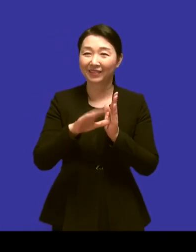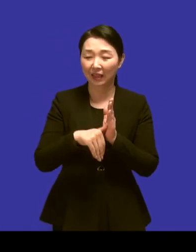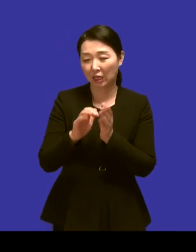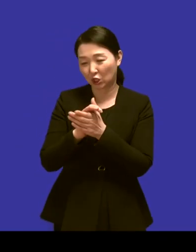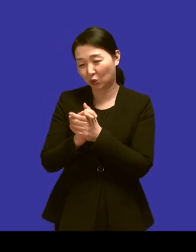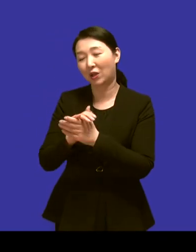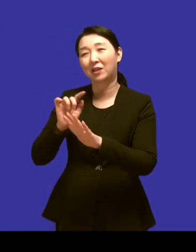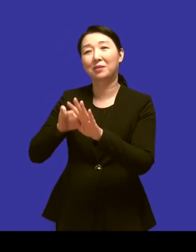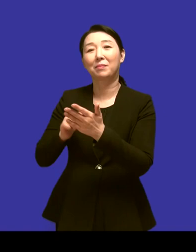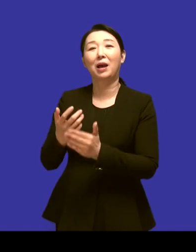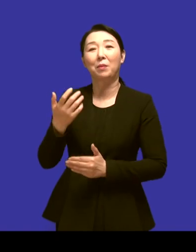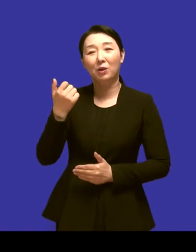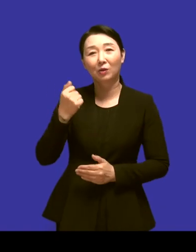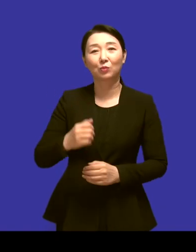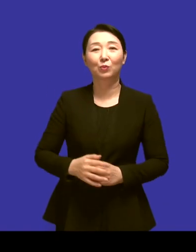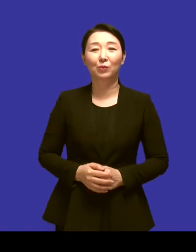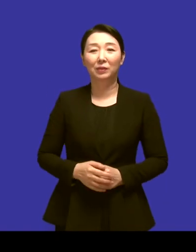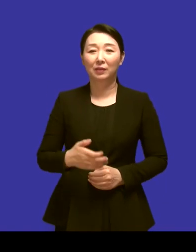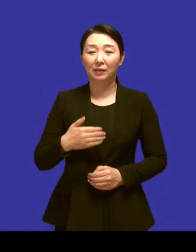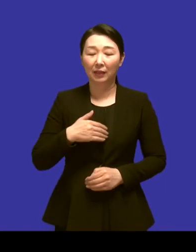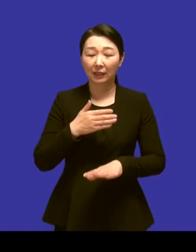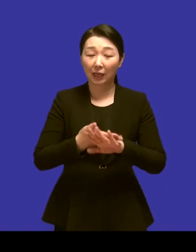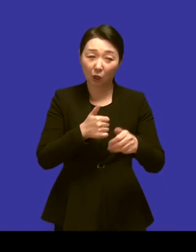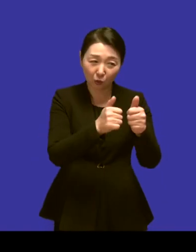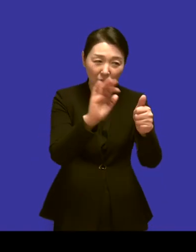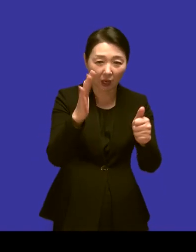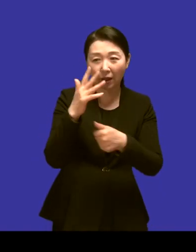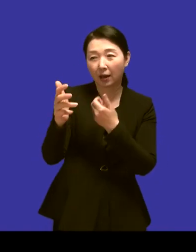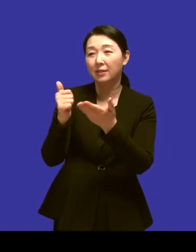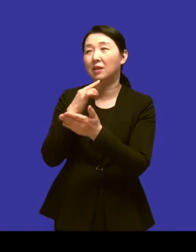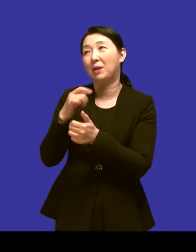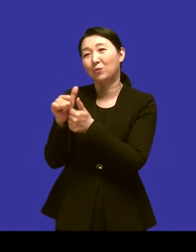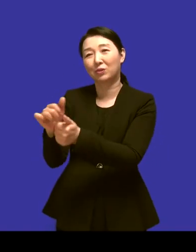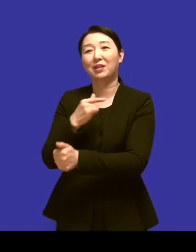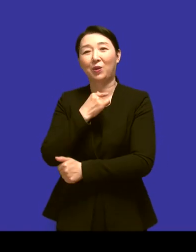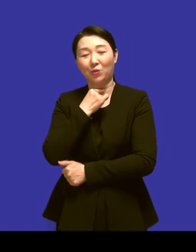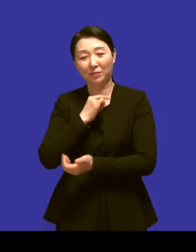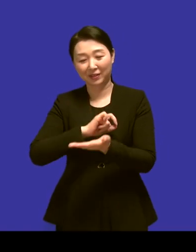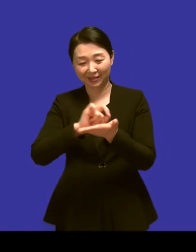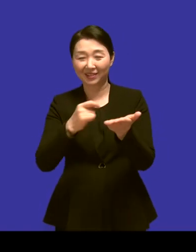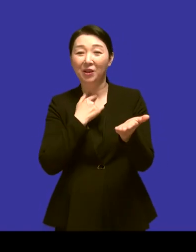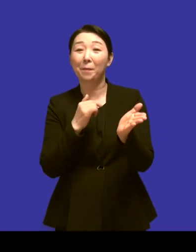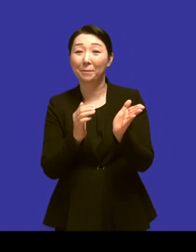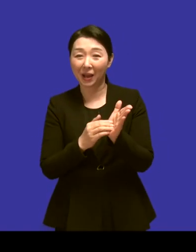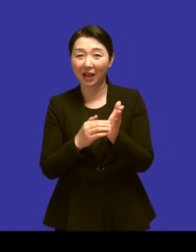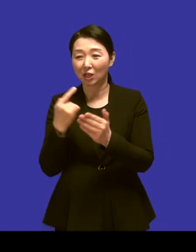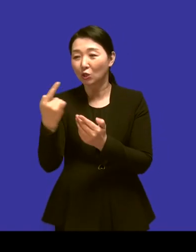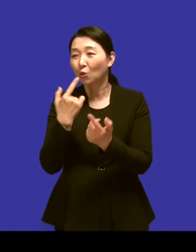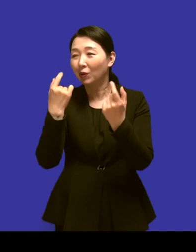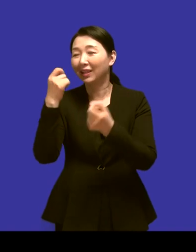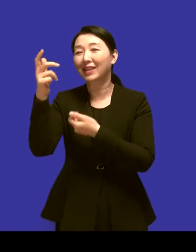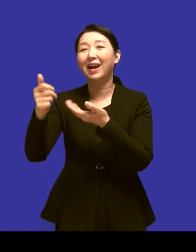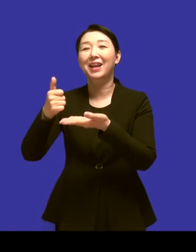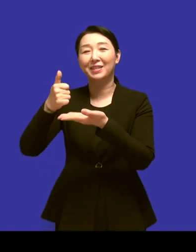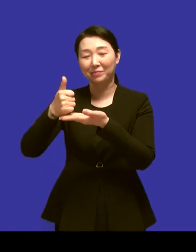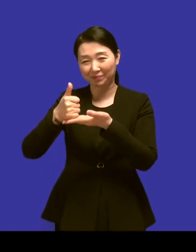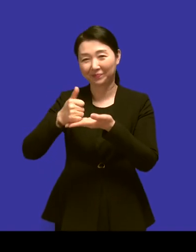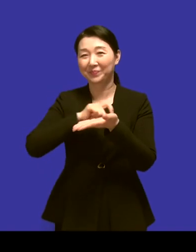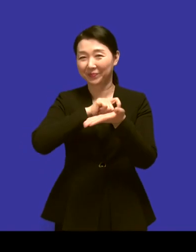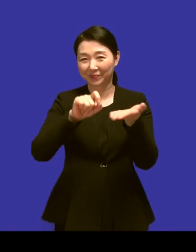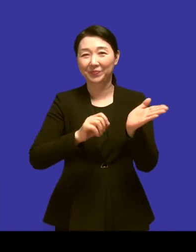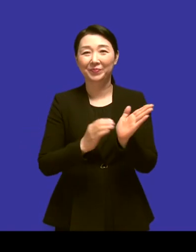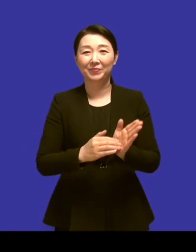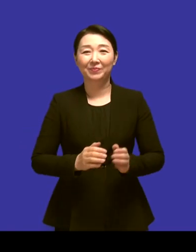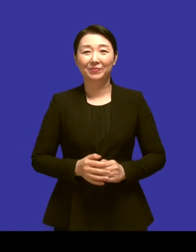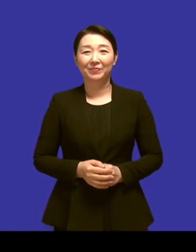이제 기도하는 마음으로 아 예. 내가 다른 걸 쫓지 않고 하나님을 쫓아가겠습니다 하면서 네네. 썼던 그런 촛불 같은 하나님 하면서 이제 쓴